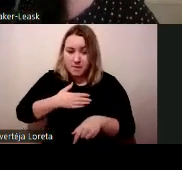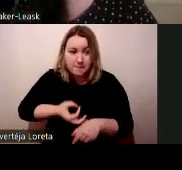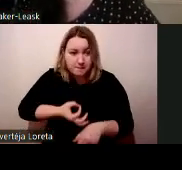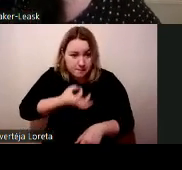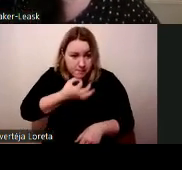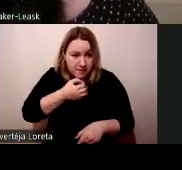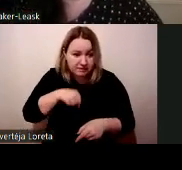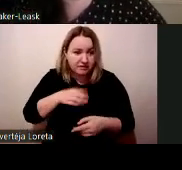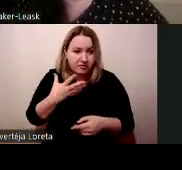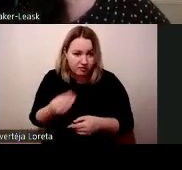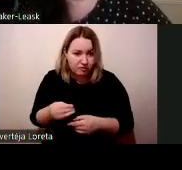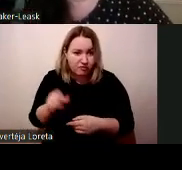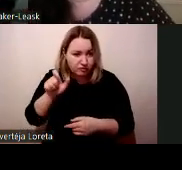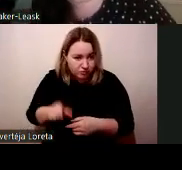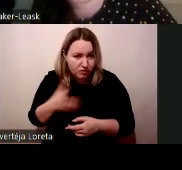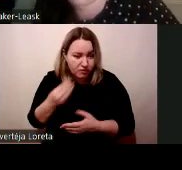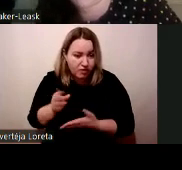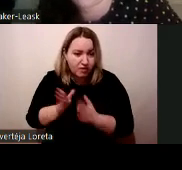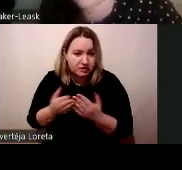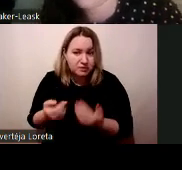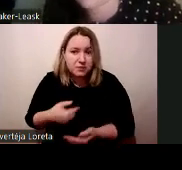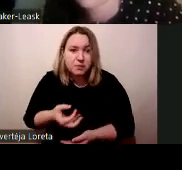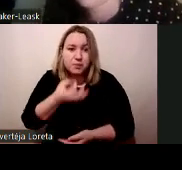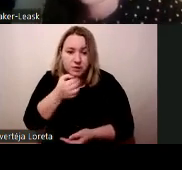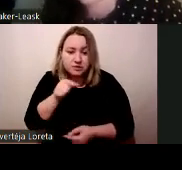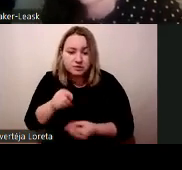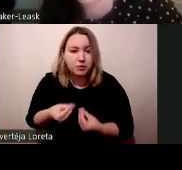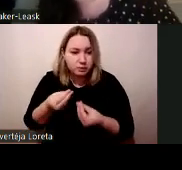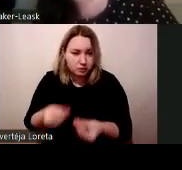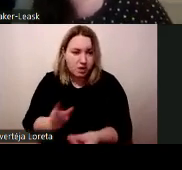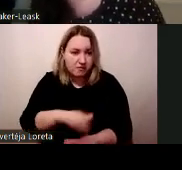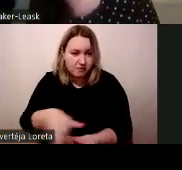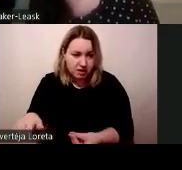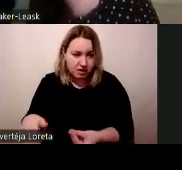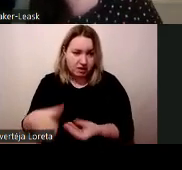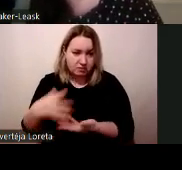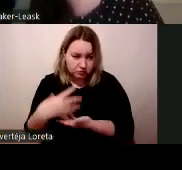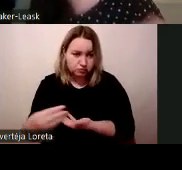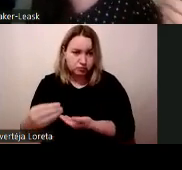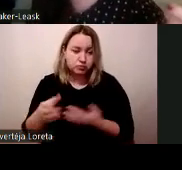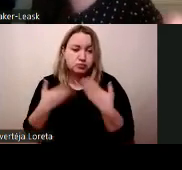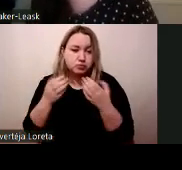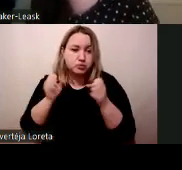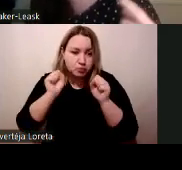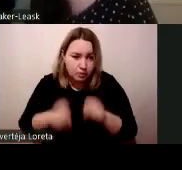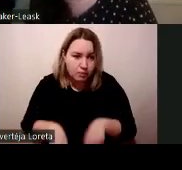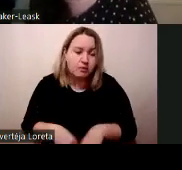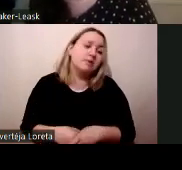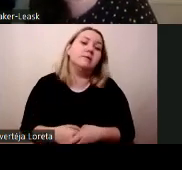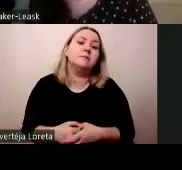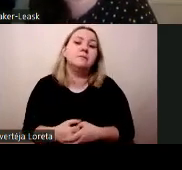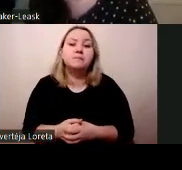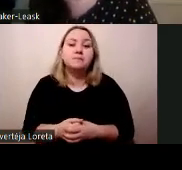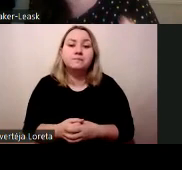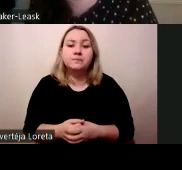perteikite šitą patikimą ir savo vaikams. Ir mes kalbėjome apie